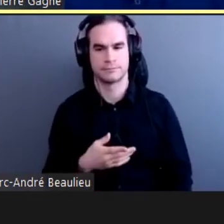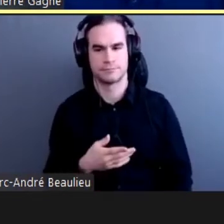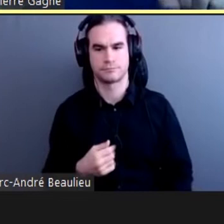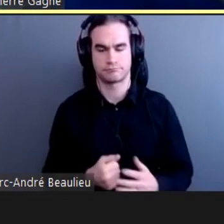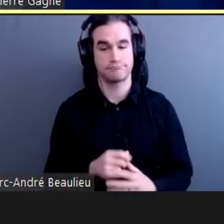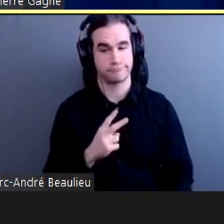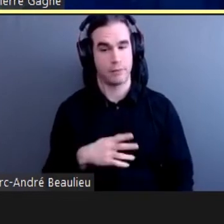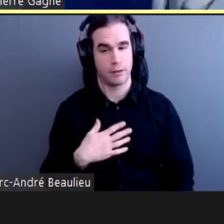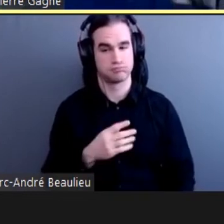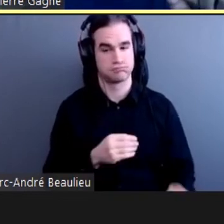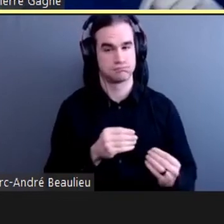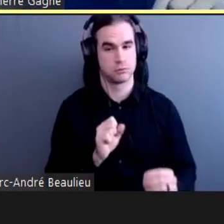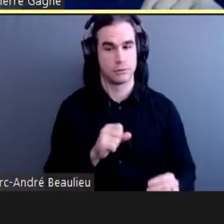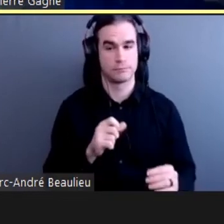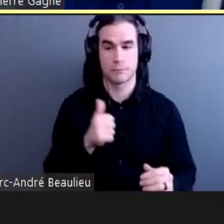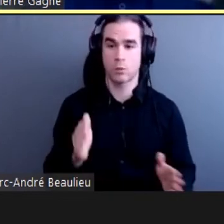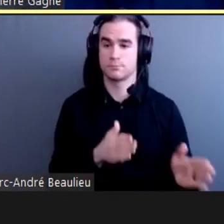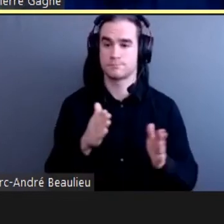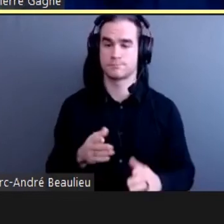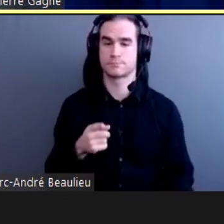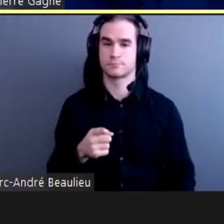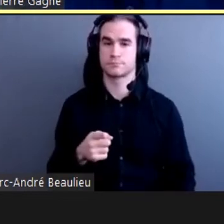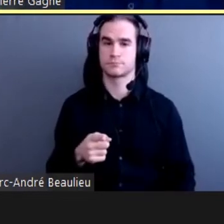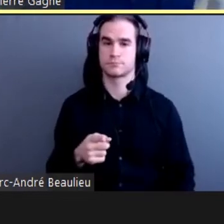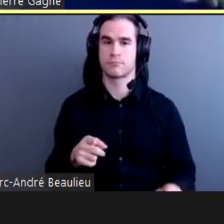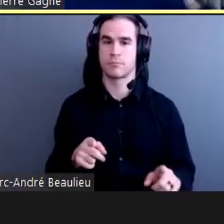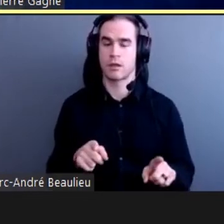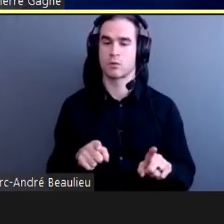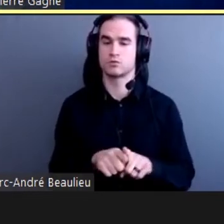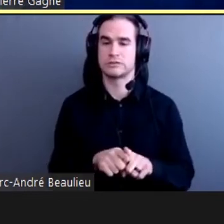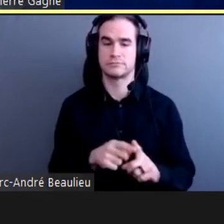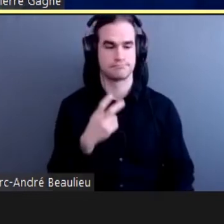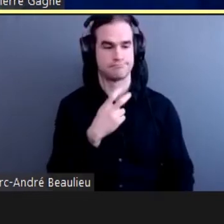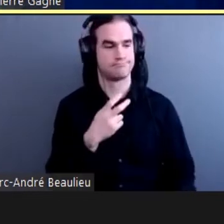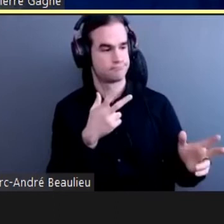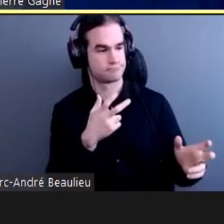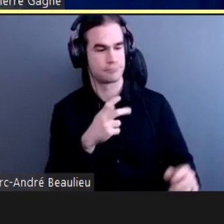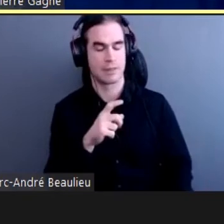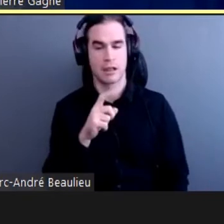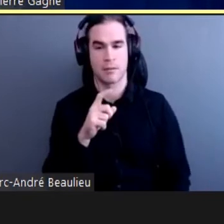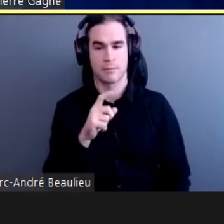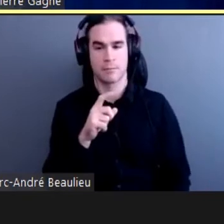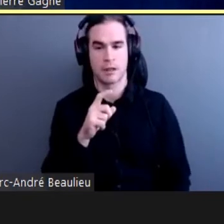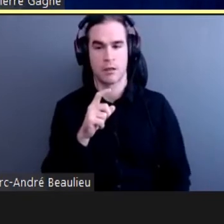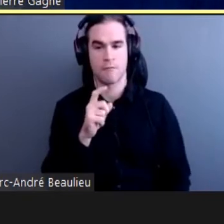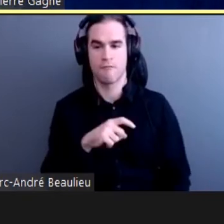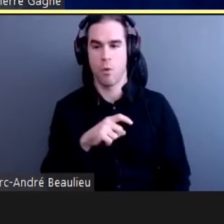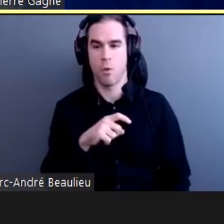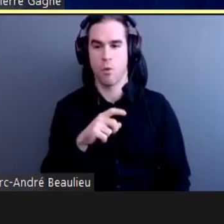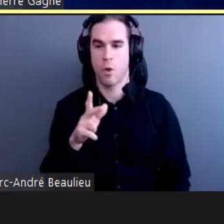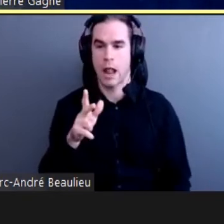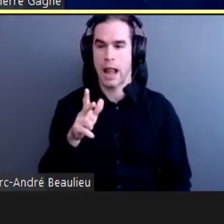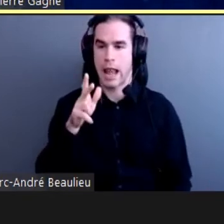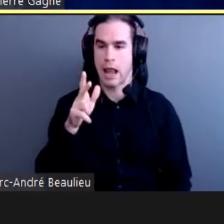pas rien. Et l'autre chose, c'est par rapport à pouvoir faire de la lecture labiale, c'est de s'assurer que la source sonore, que la lumière, que